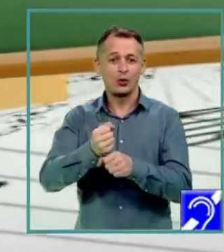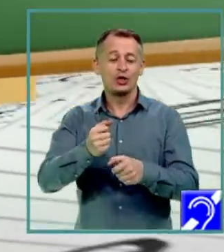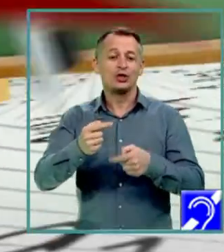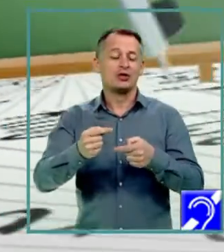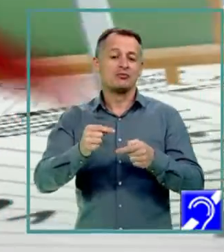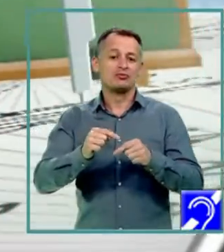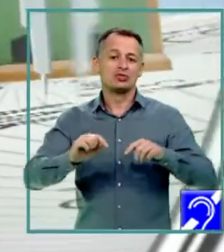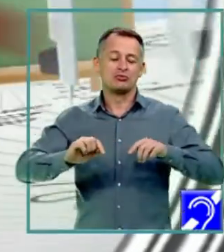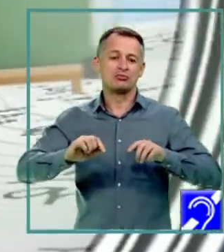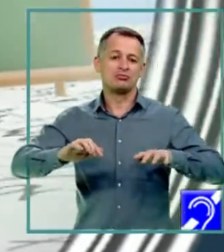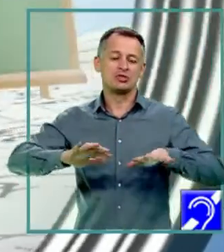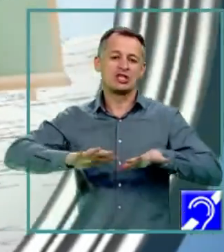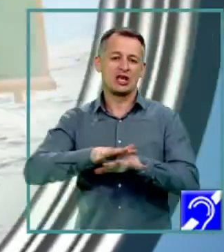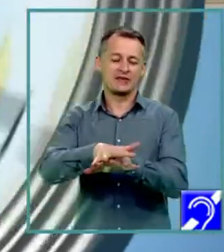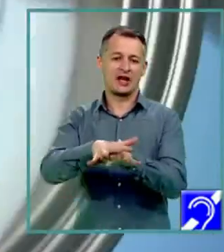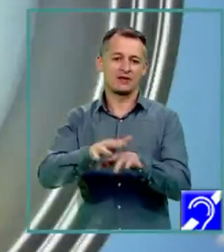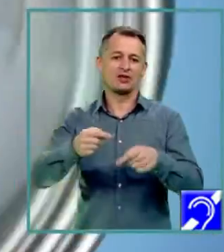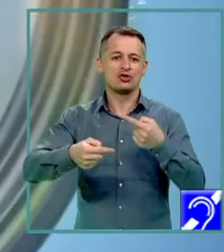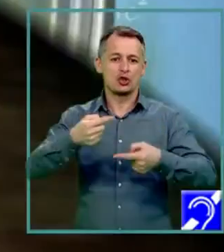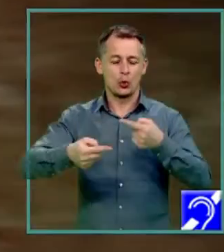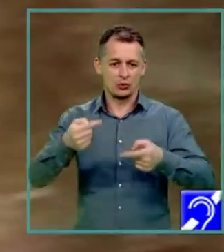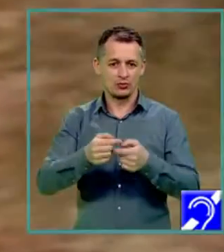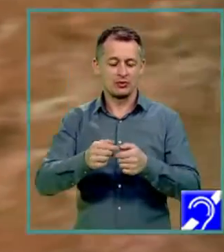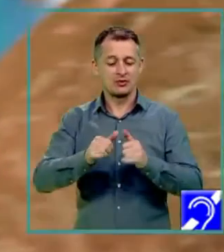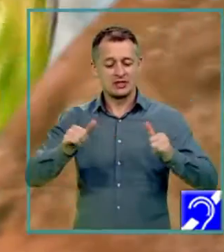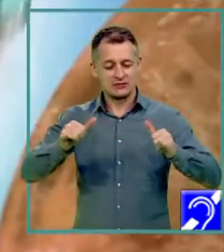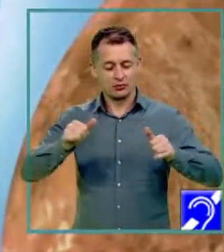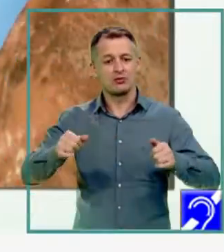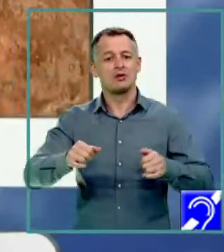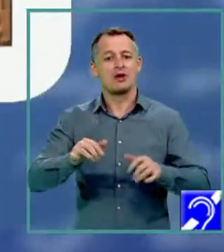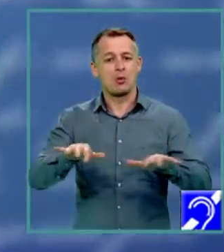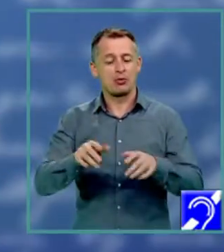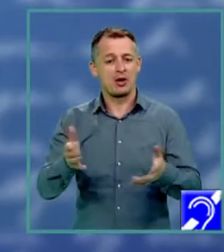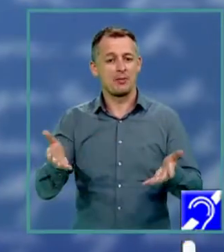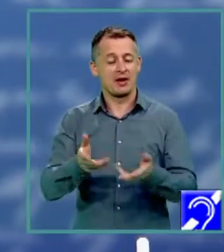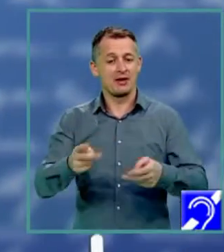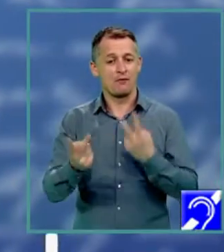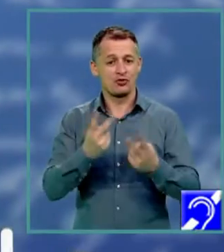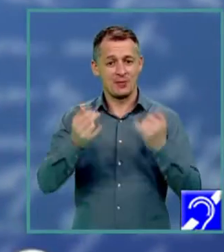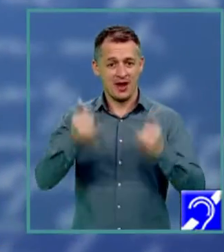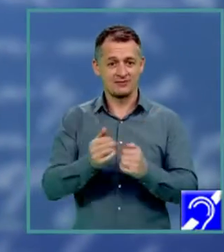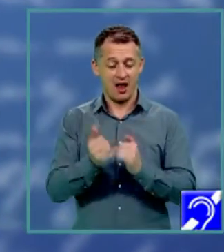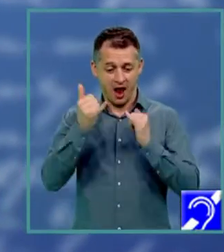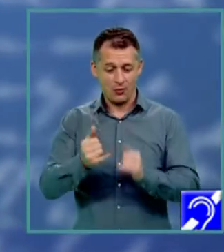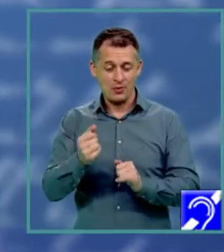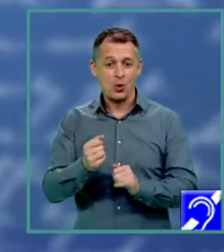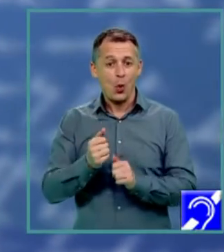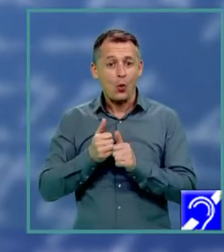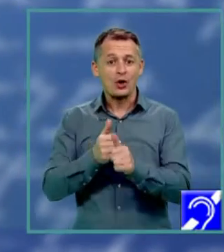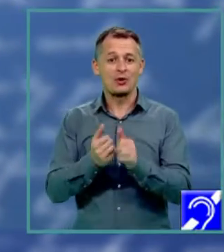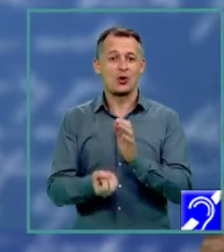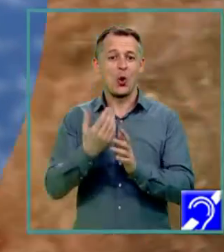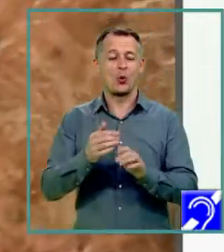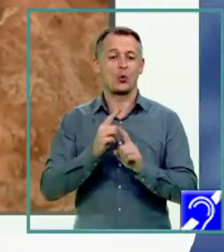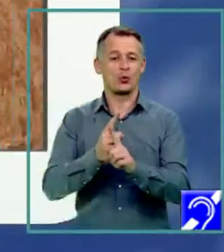integrat Deschizând astfel drumul către dezvoltarea calculatoarelor pe care le folosim astăzi chiar acum urmărim un nou curs de